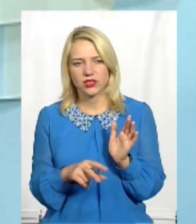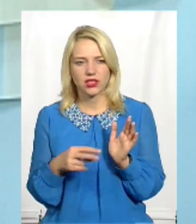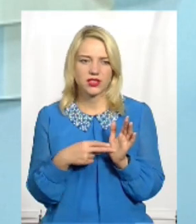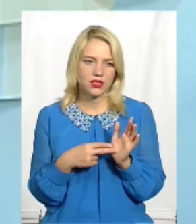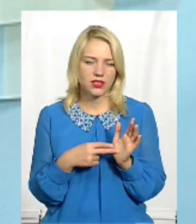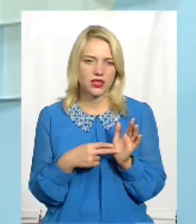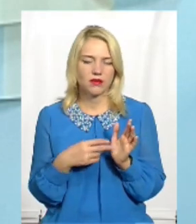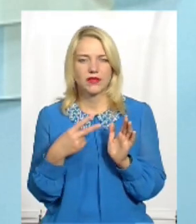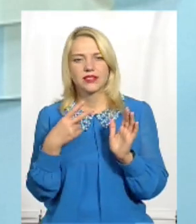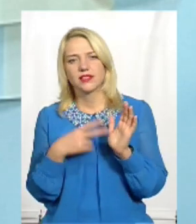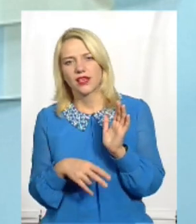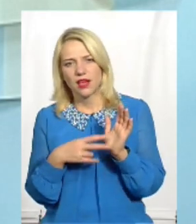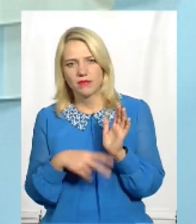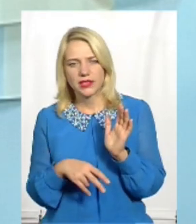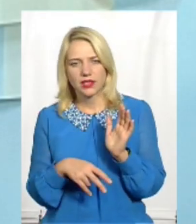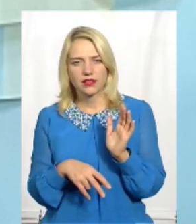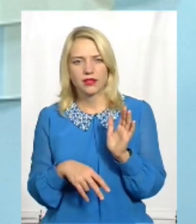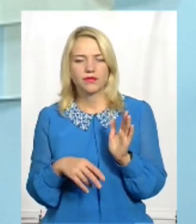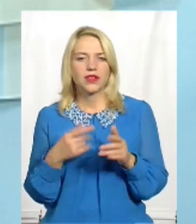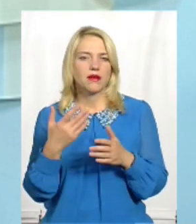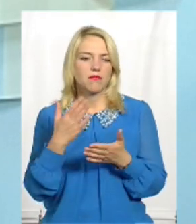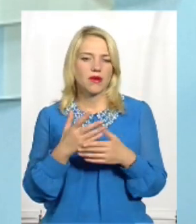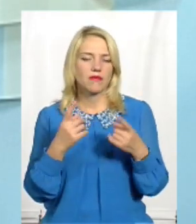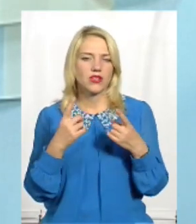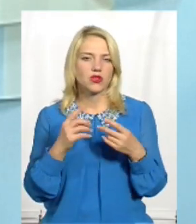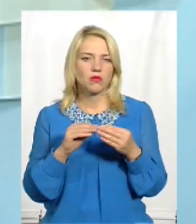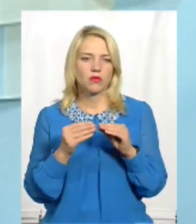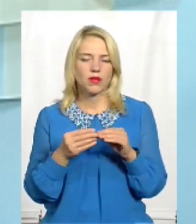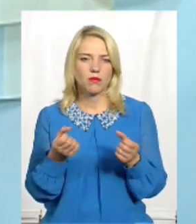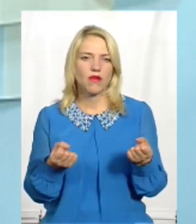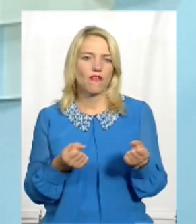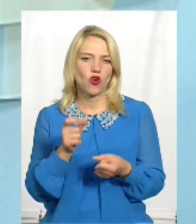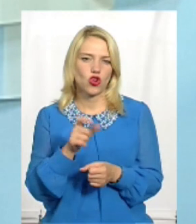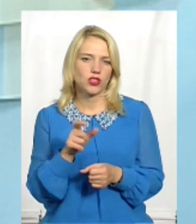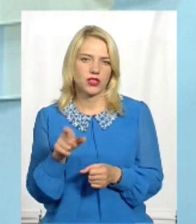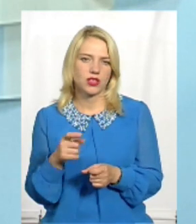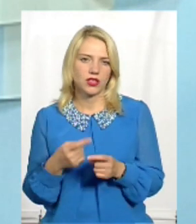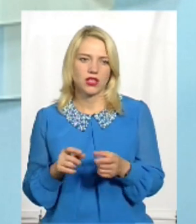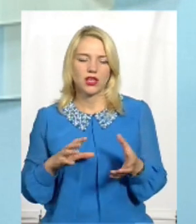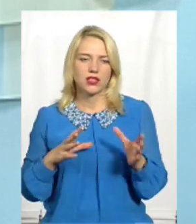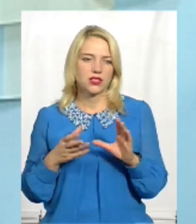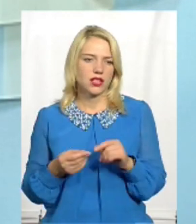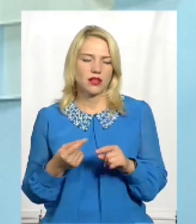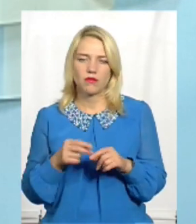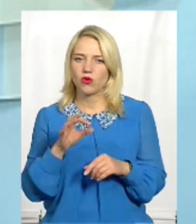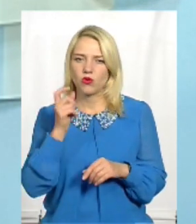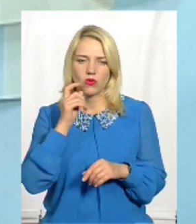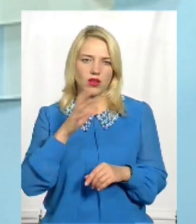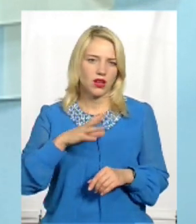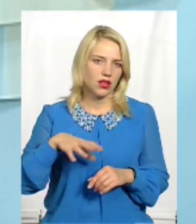68-67, до 70 виходило. Маємо величезну проблему з водіями. Це загальна тенденція по